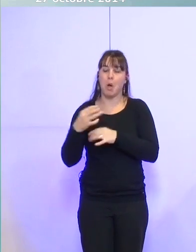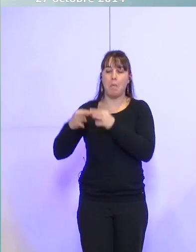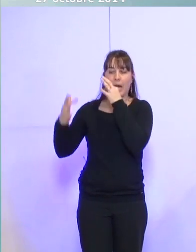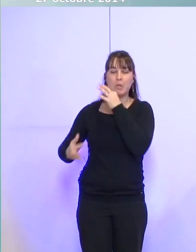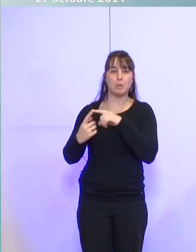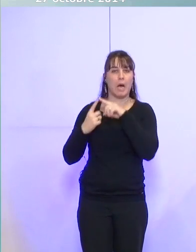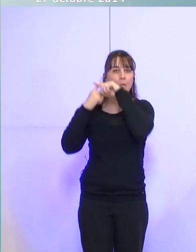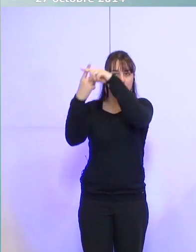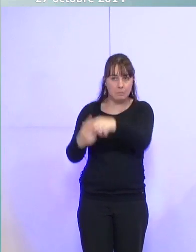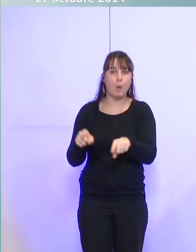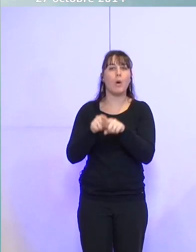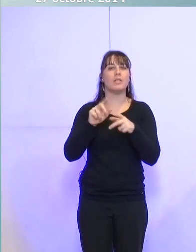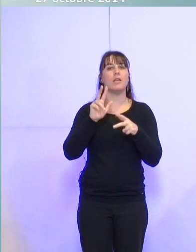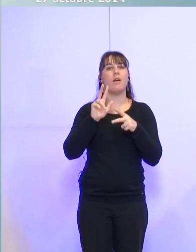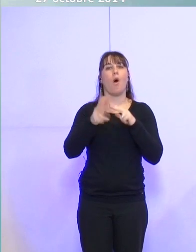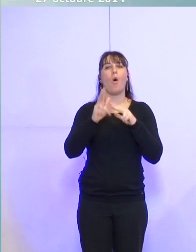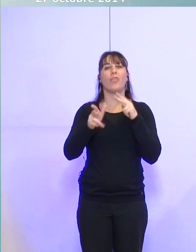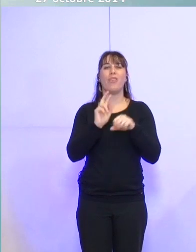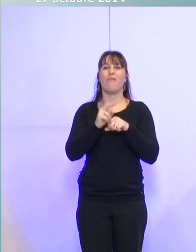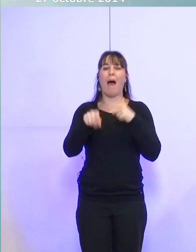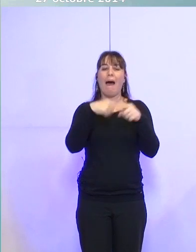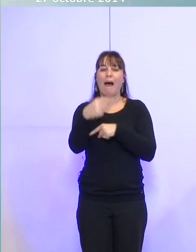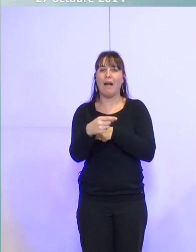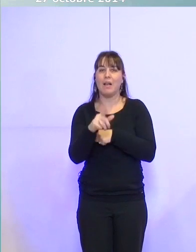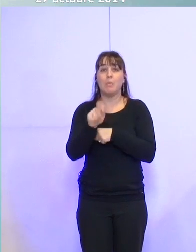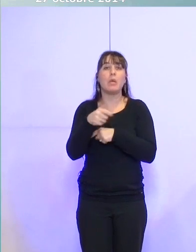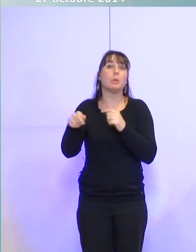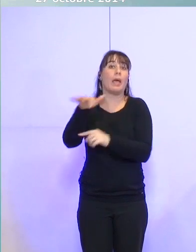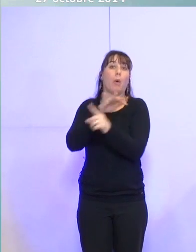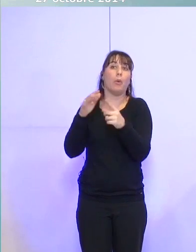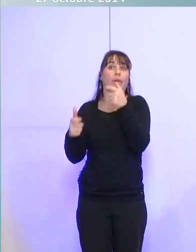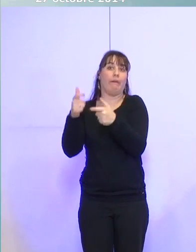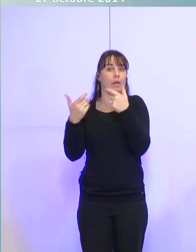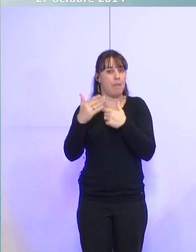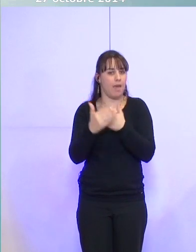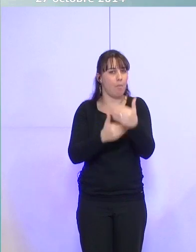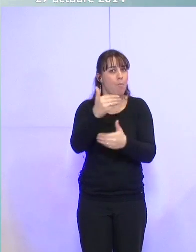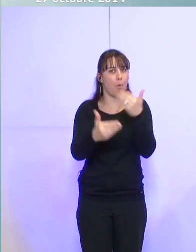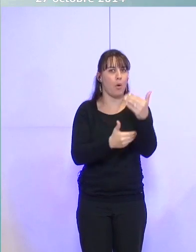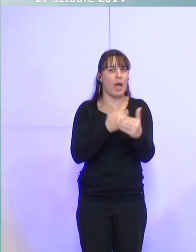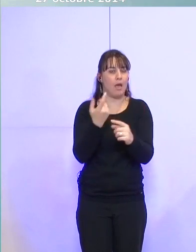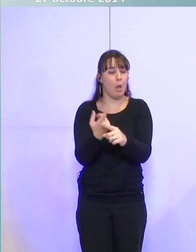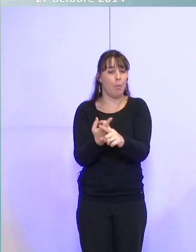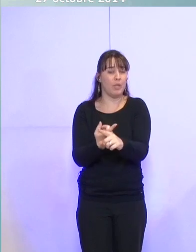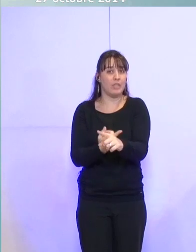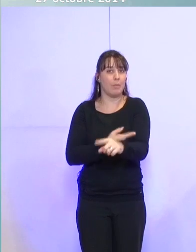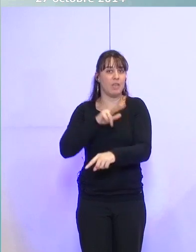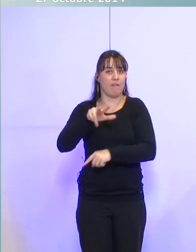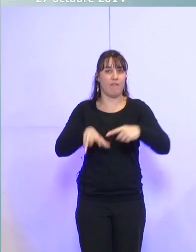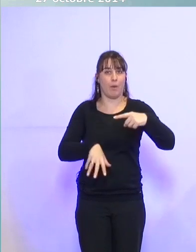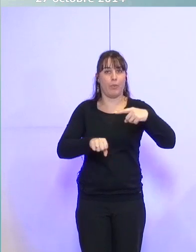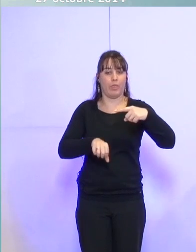La préparation de la foire d'automne progresse bien, malgré le climat de morosité économique. C'est petit à petit que le chiffre d'affaires perdu sera